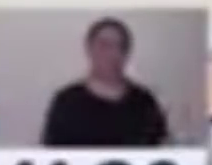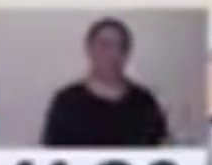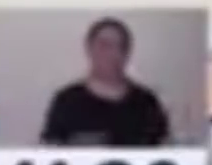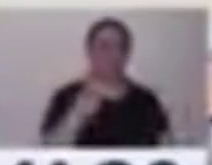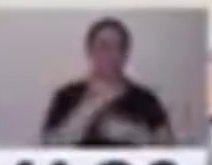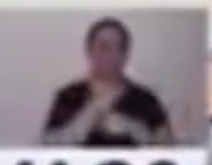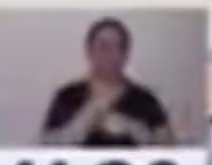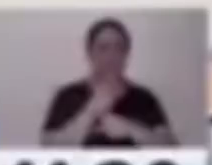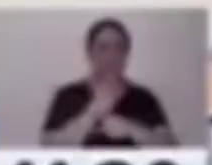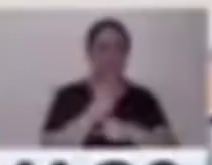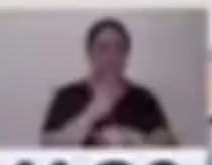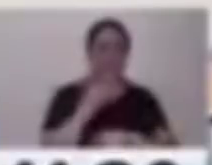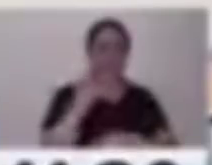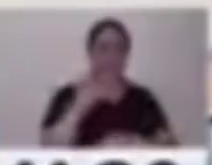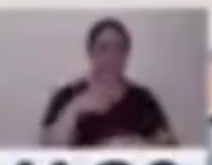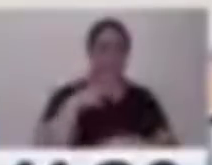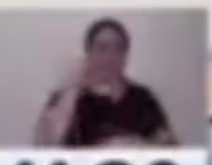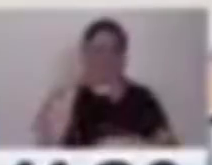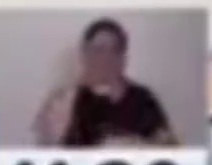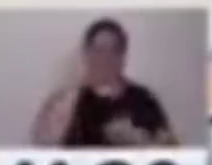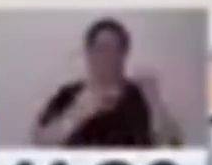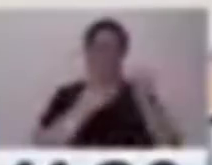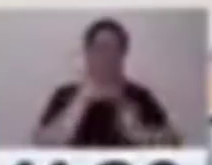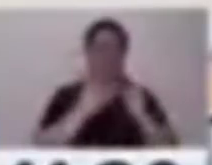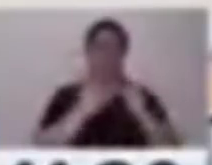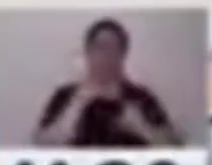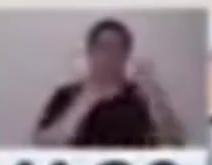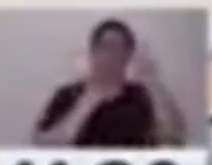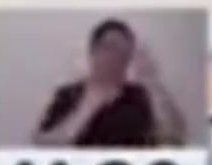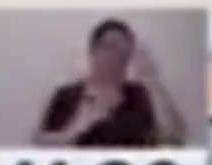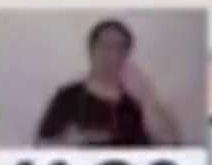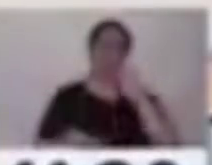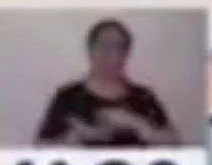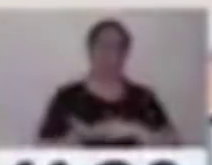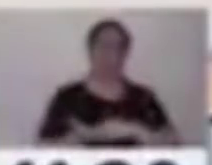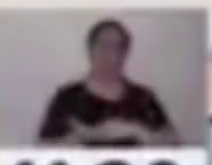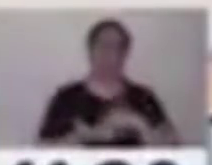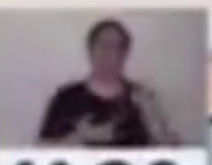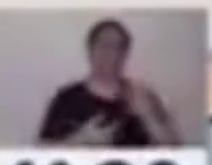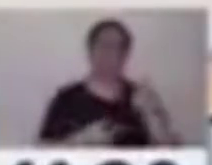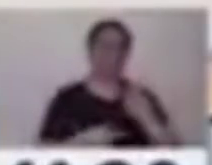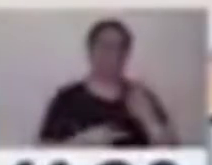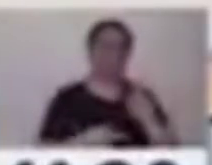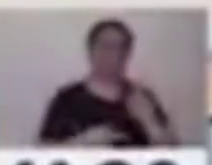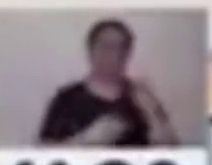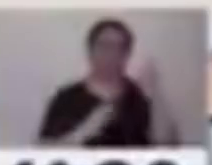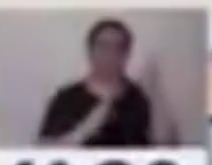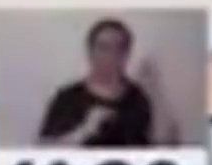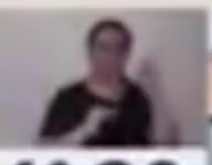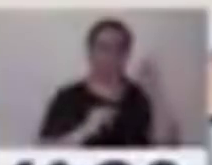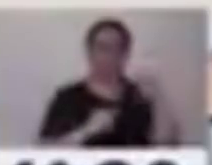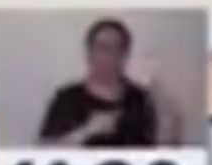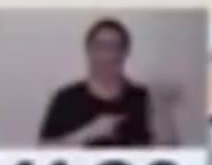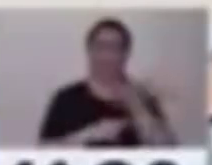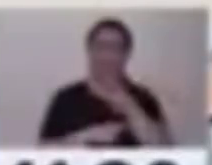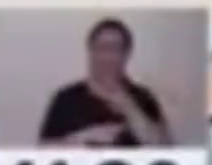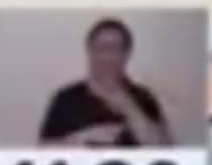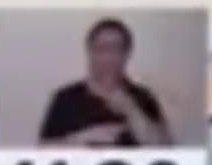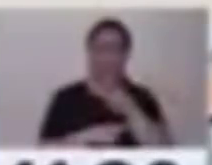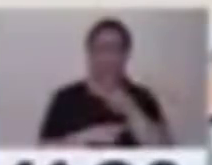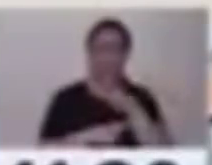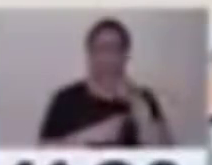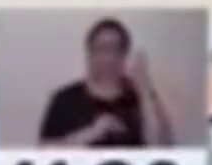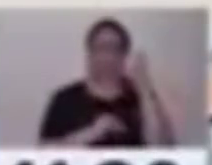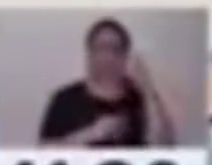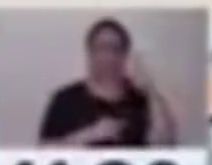ng malaki sa ating mga katuwang na mga ahensya, mga pribadong sektor at mga